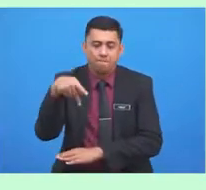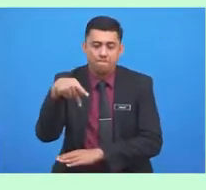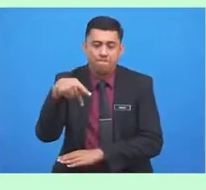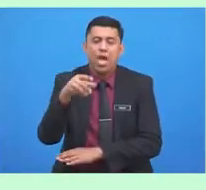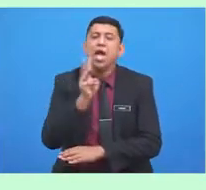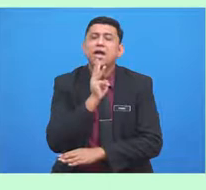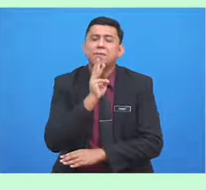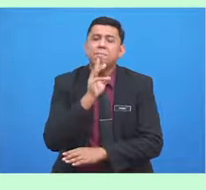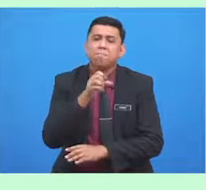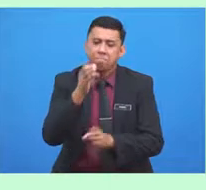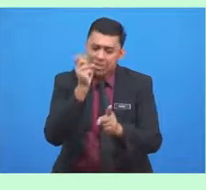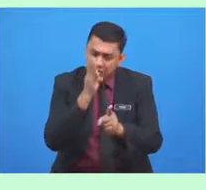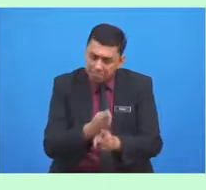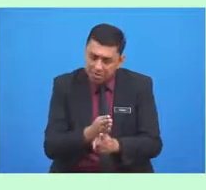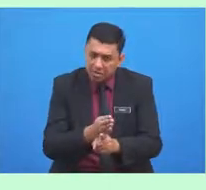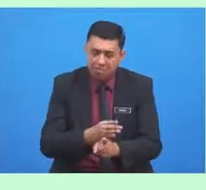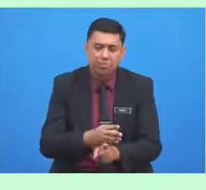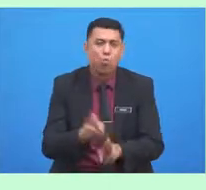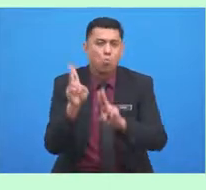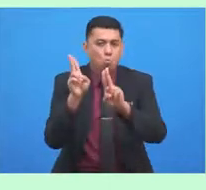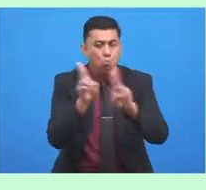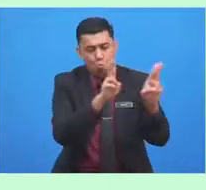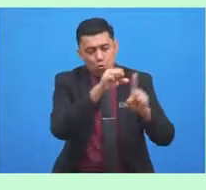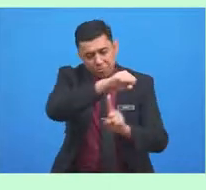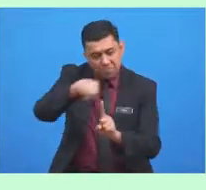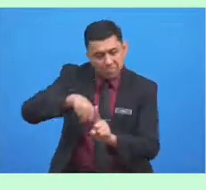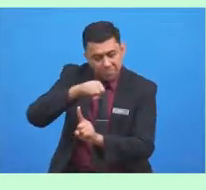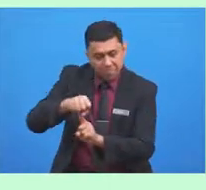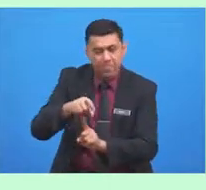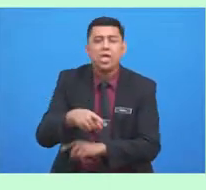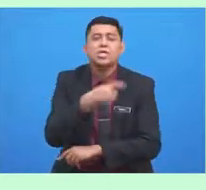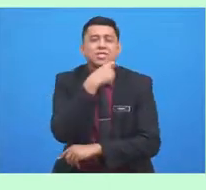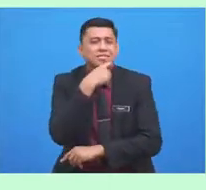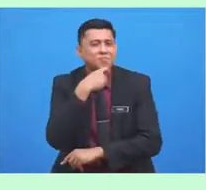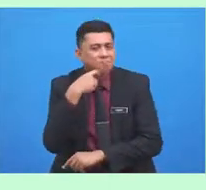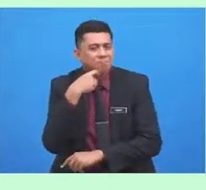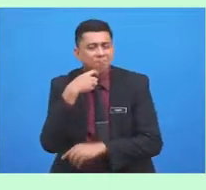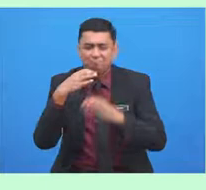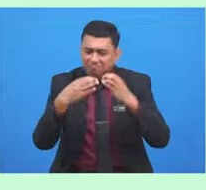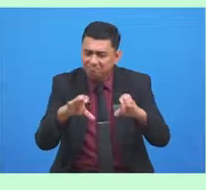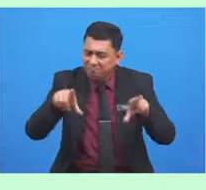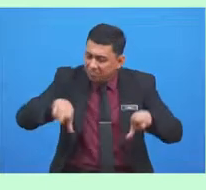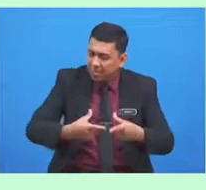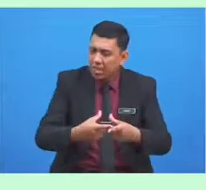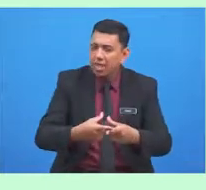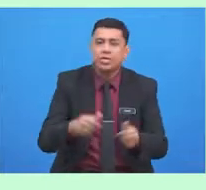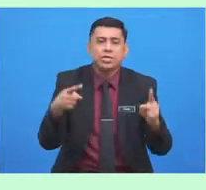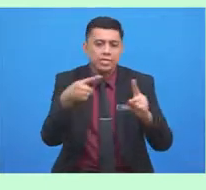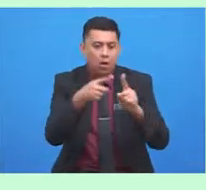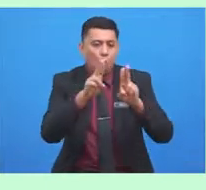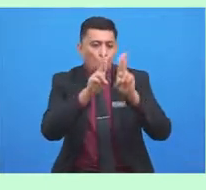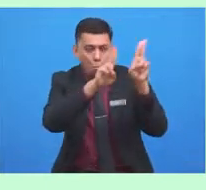di udara sekeliling. Oleh itu, sejatan akan berlaku dengan cepat ke udara berbanding dengan